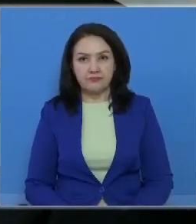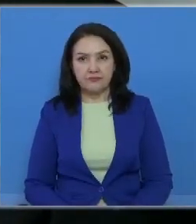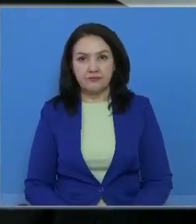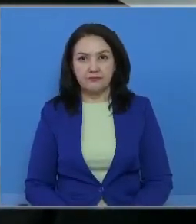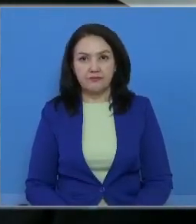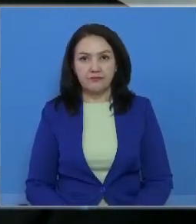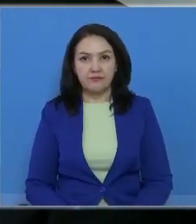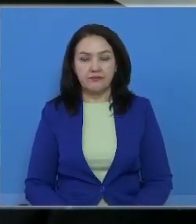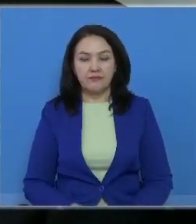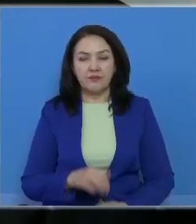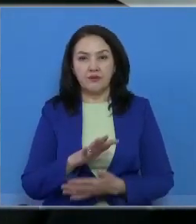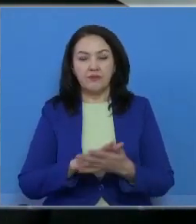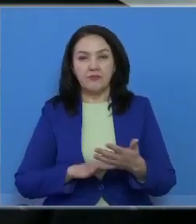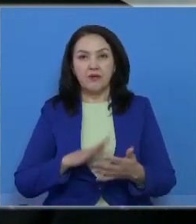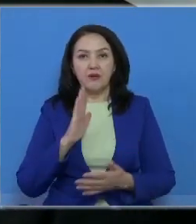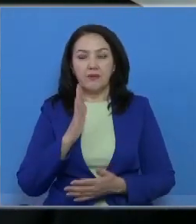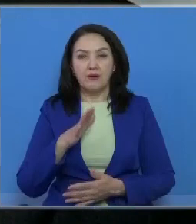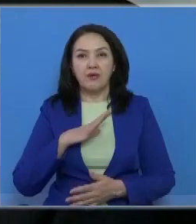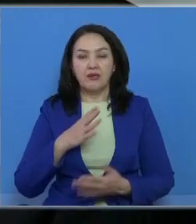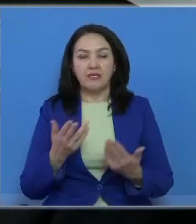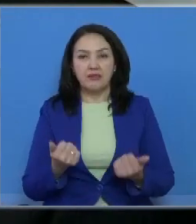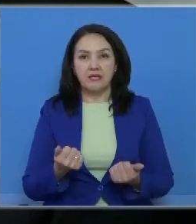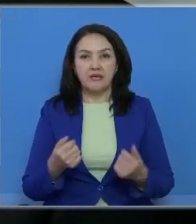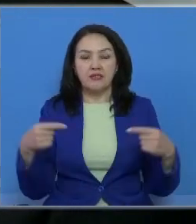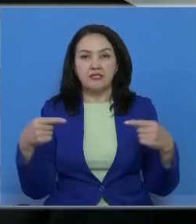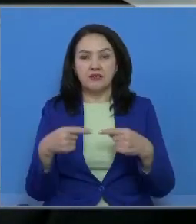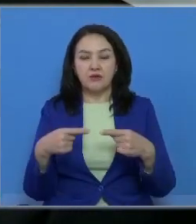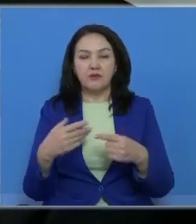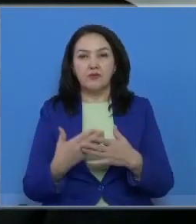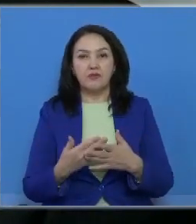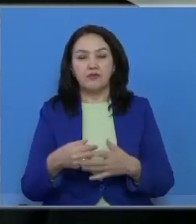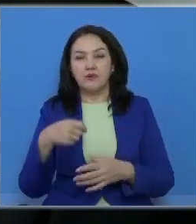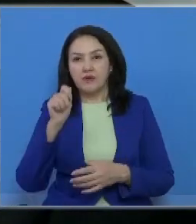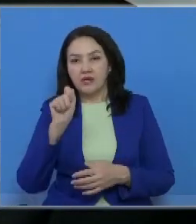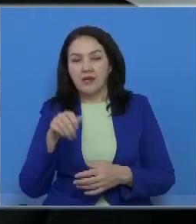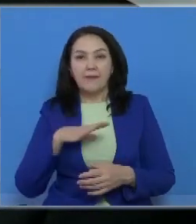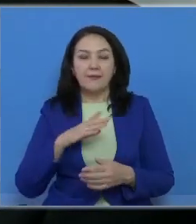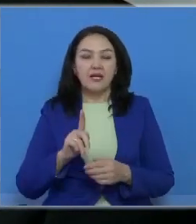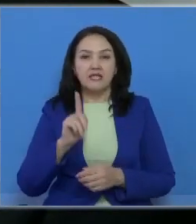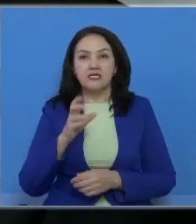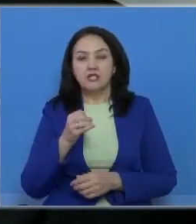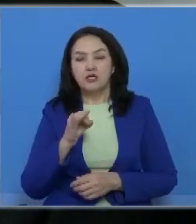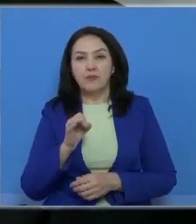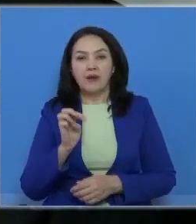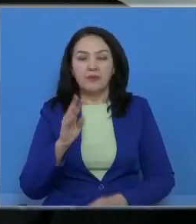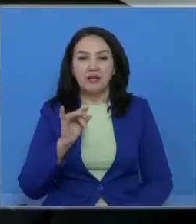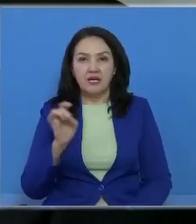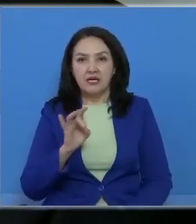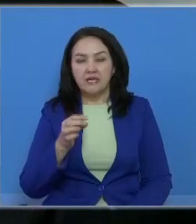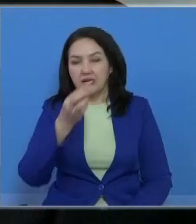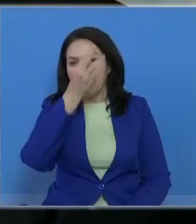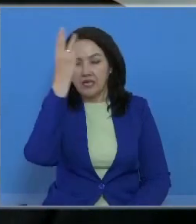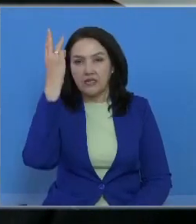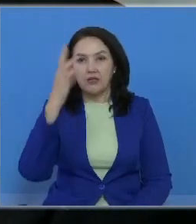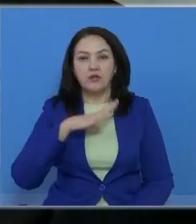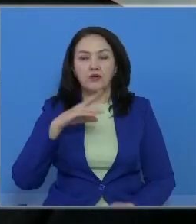ортасынан бастап үзіліссіз жүргізілген. Шын мәнінде бұл ұлт-азаттық қозғалыстың басында кіші жүздің ханы Әбілқайыр хан да тұр. Және